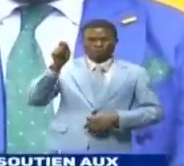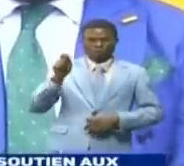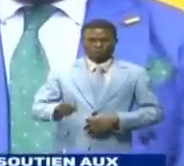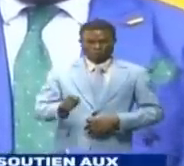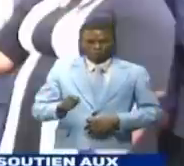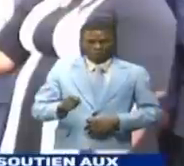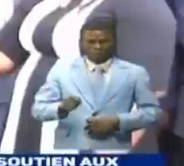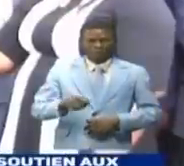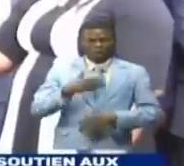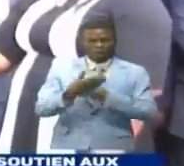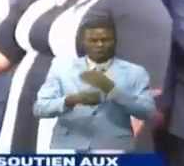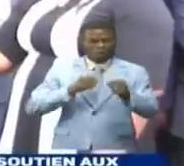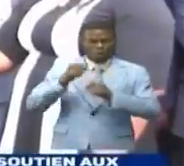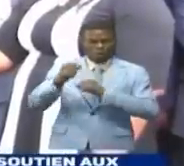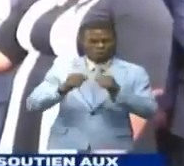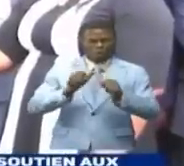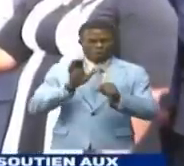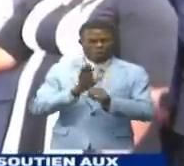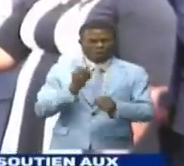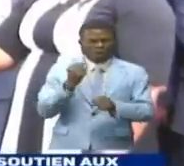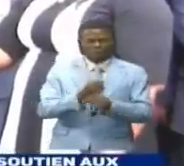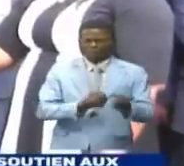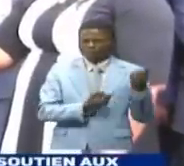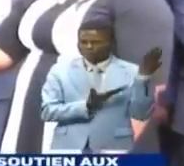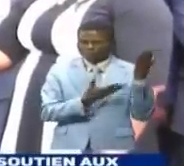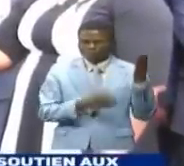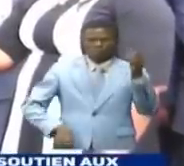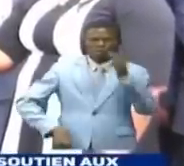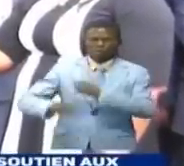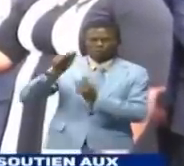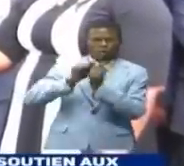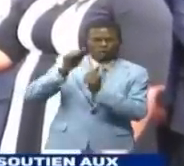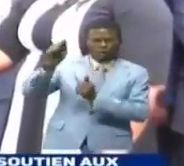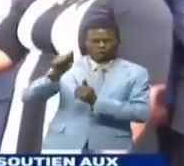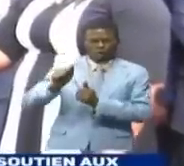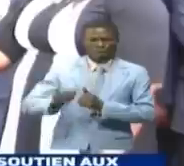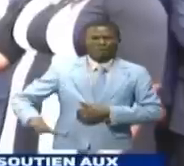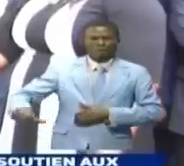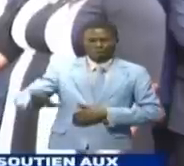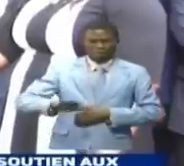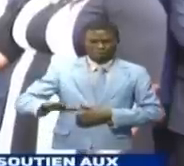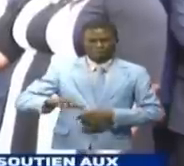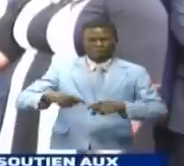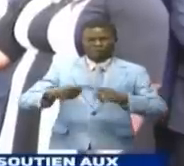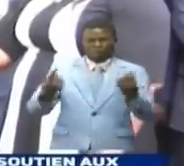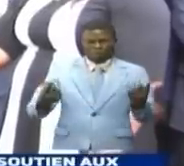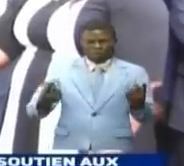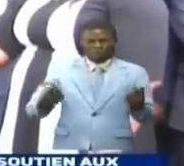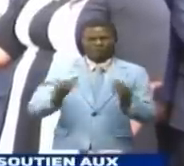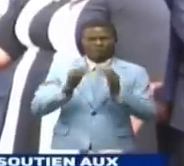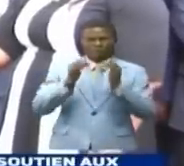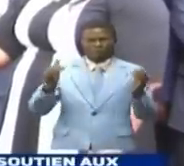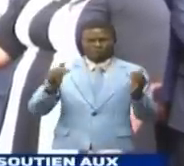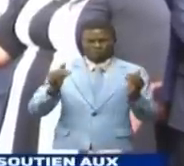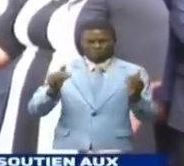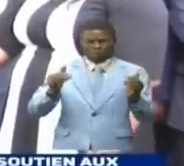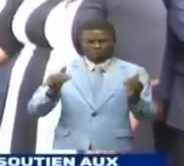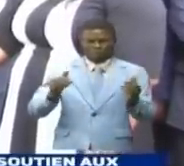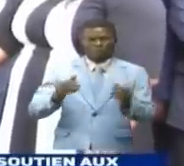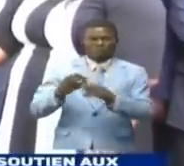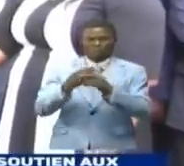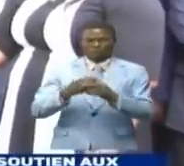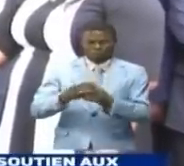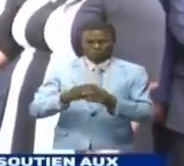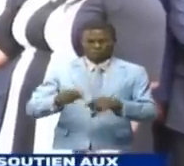qui abattent un travail remarquable pour bouter hors du territoire national les ennemis de la paix, de la